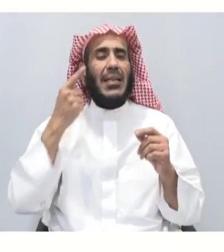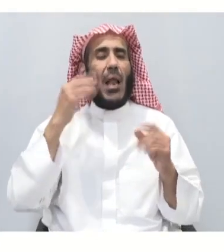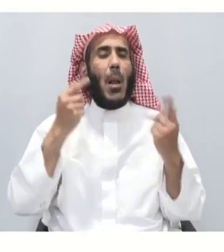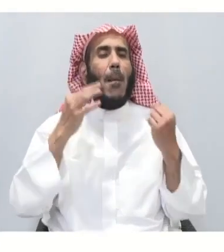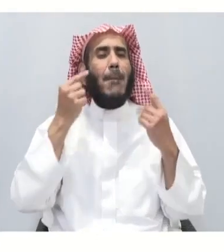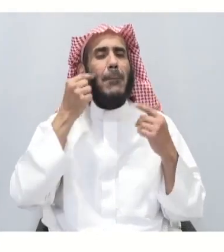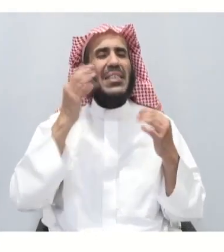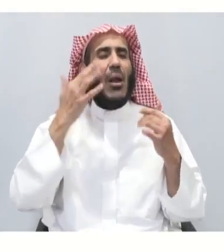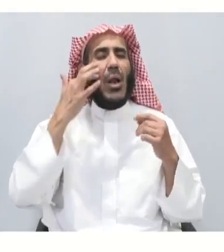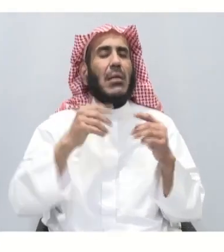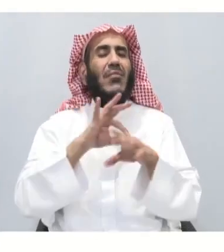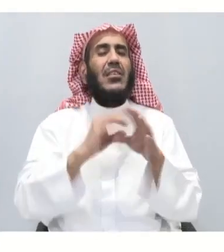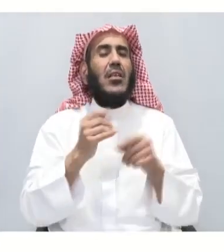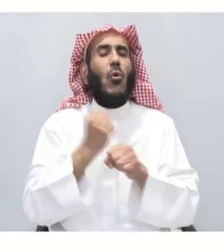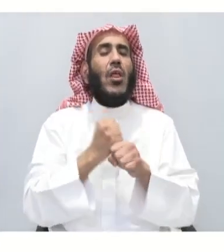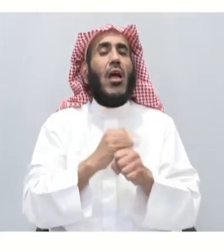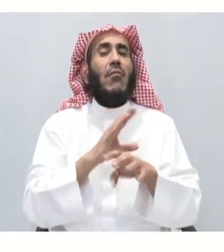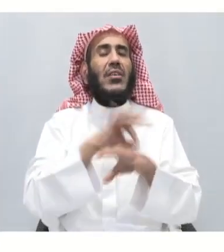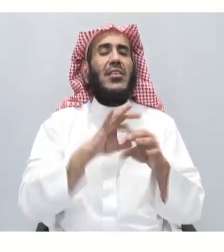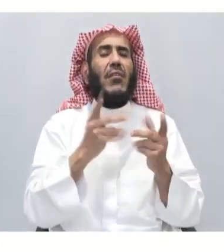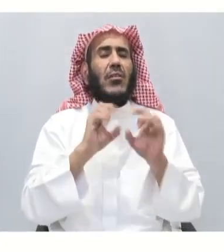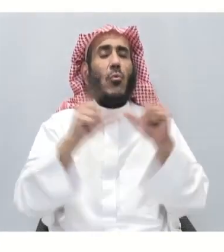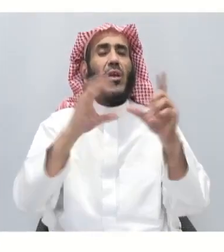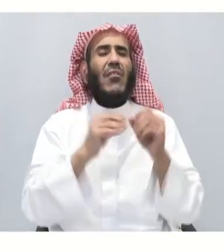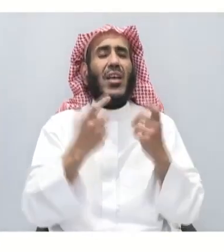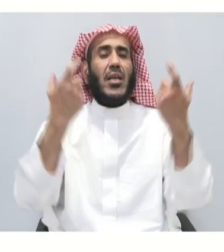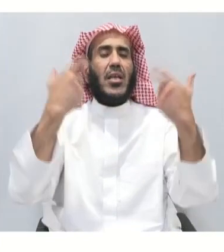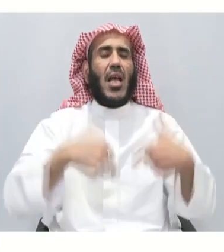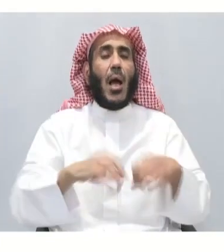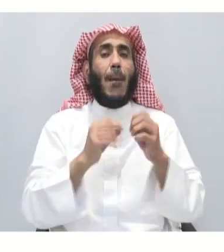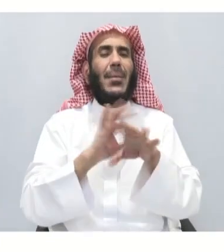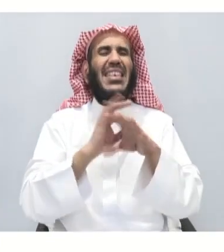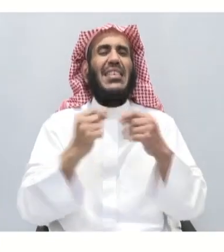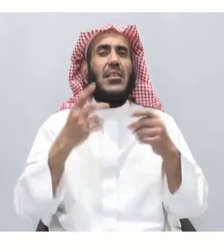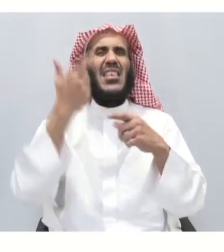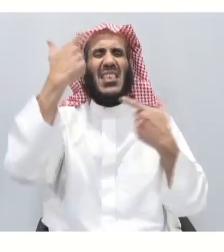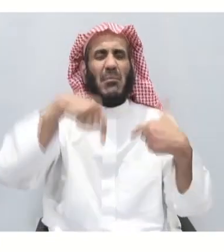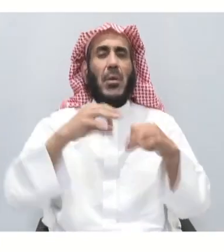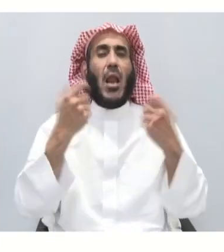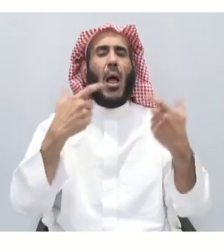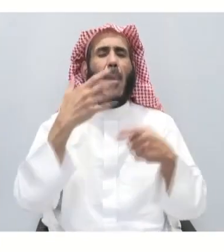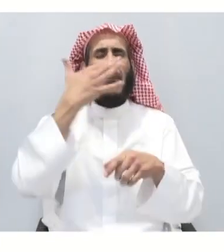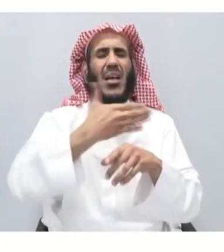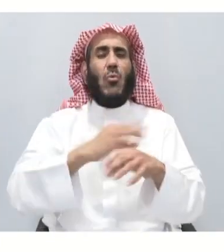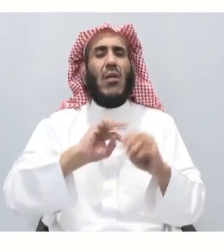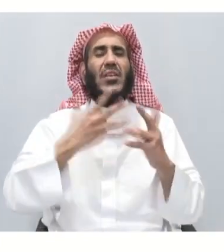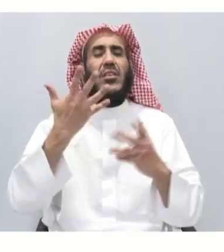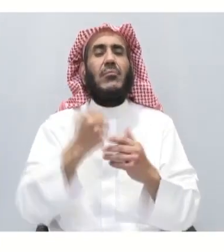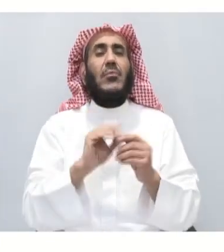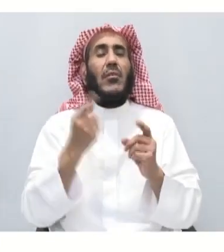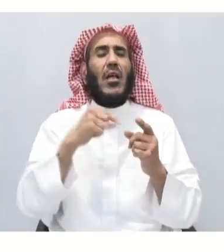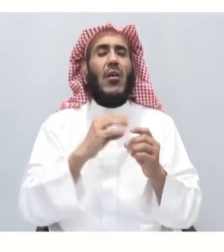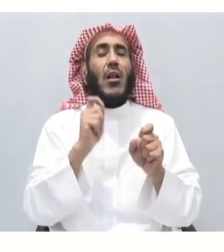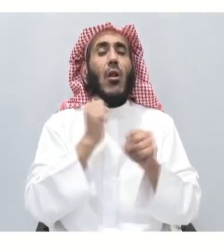الجلد تحديد وظائف الجلد توضيح كيف يحمي الجلد الجسم من الامراض وكيف يتجدد تعرف على